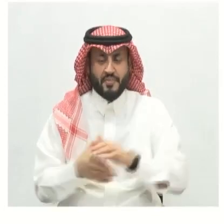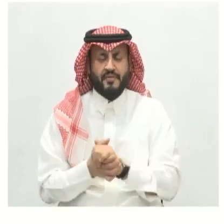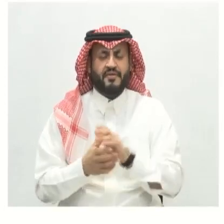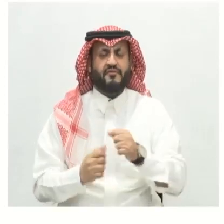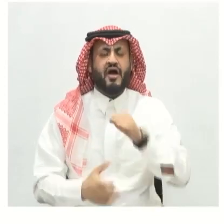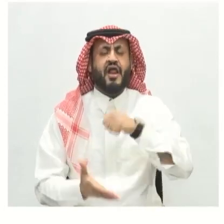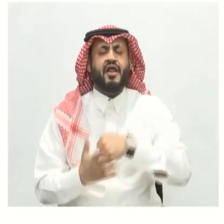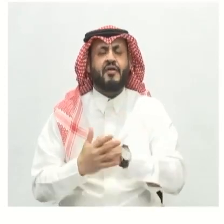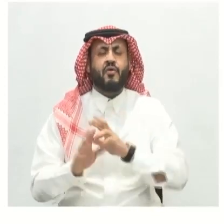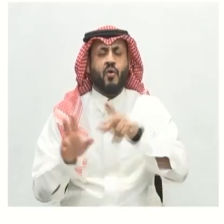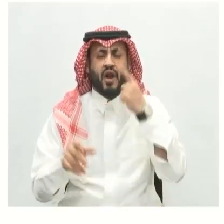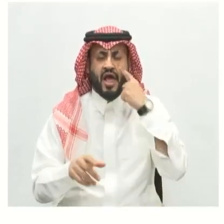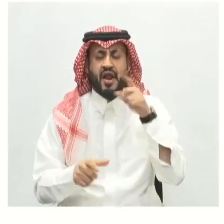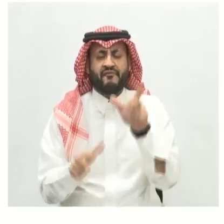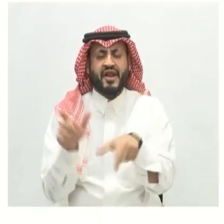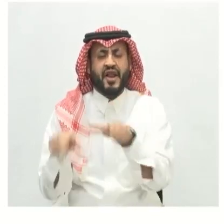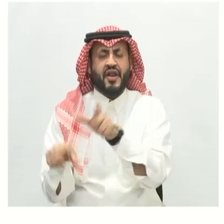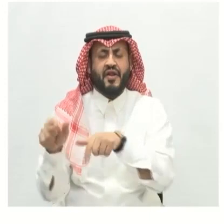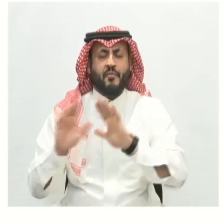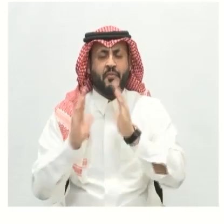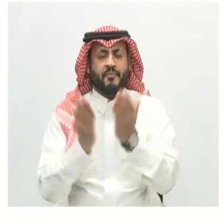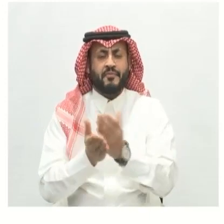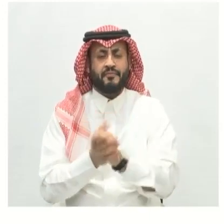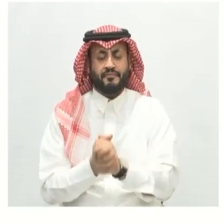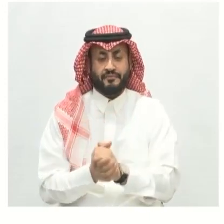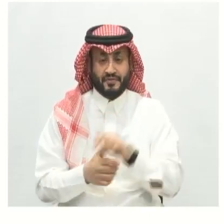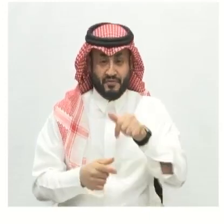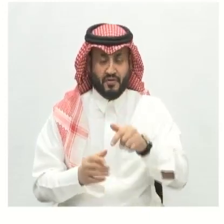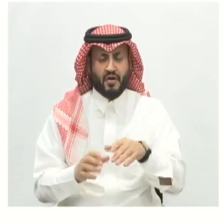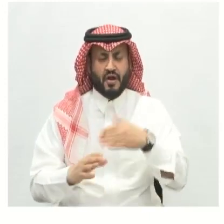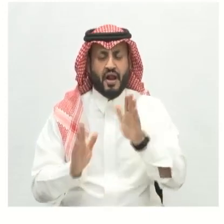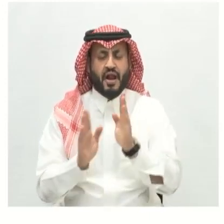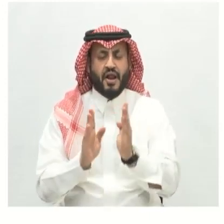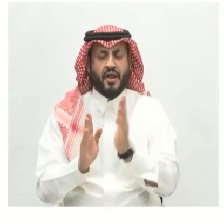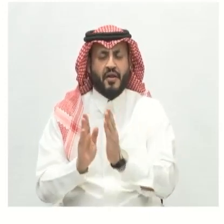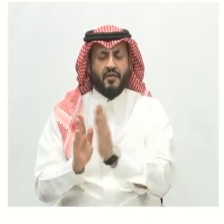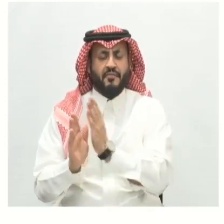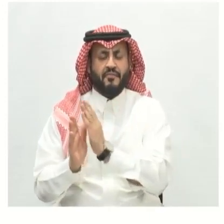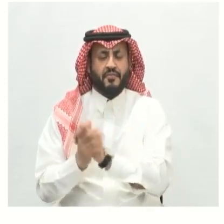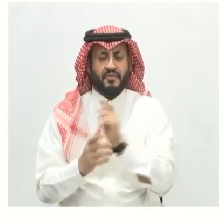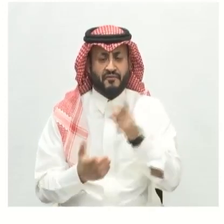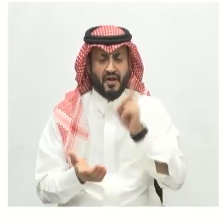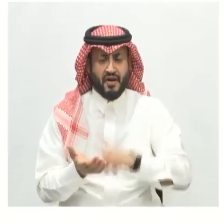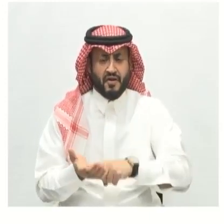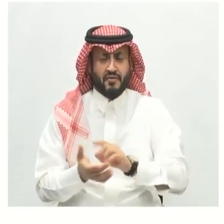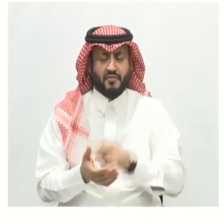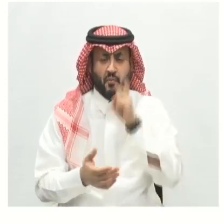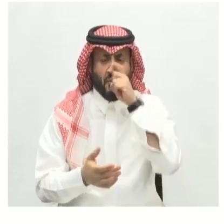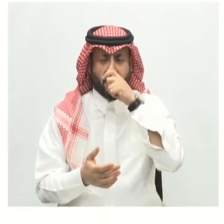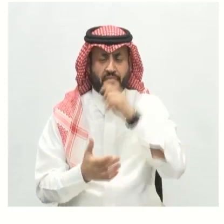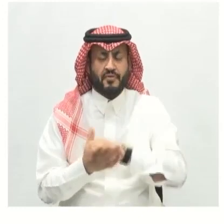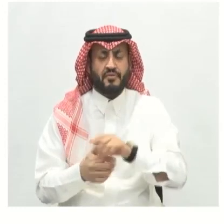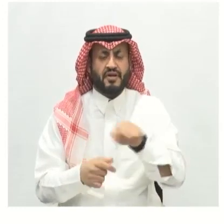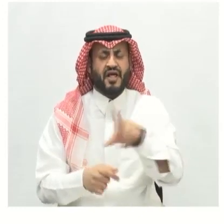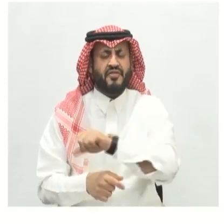عليها حياه الفرد والمجتمع وبها تنظم الامور وتقرر الحقوق والواجبات